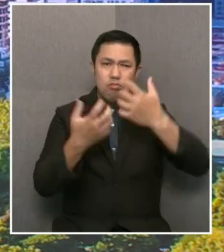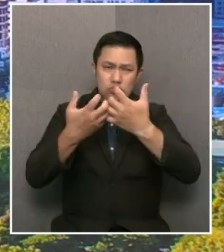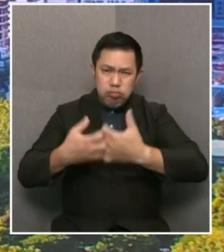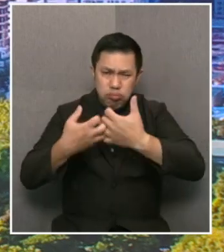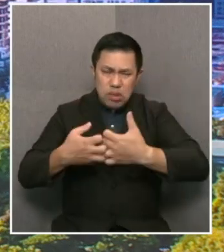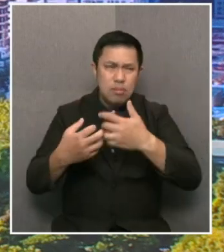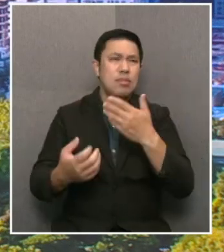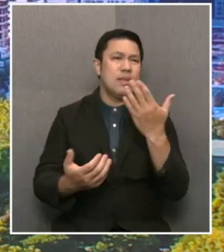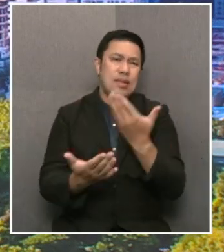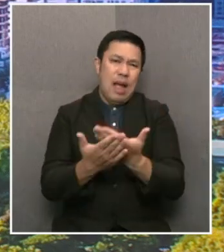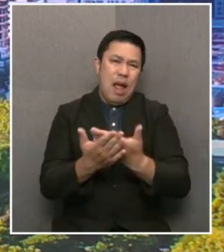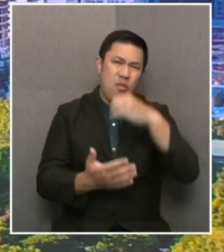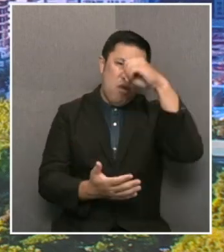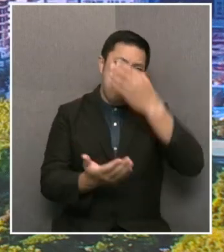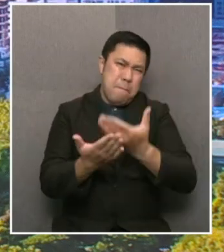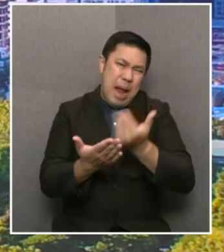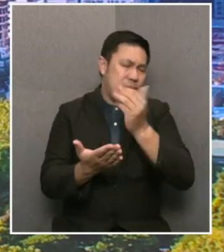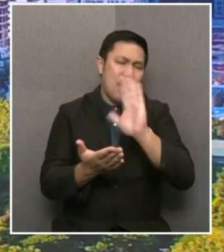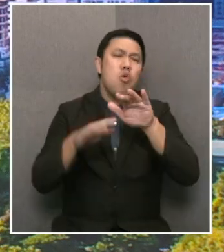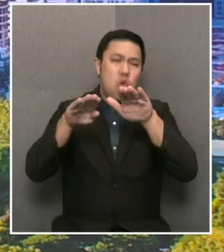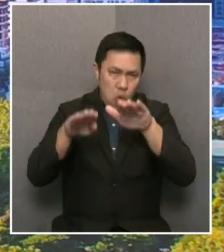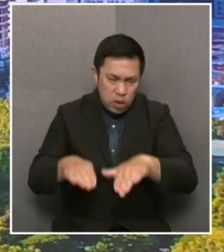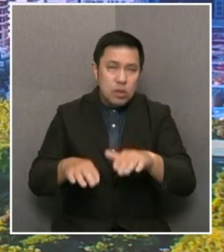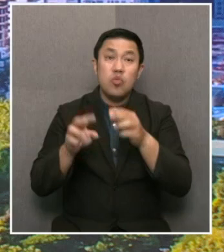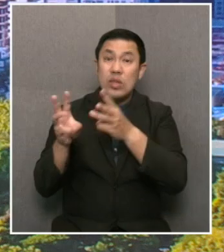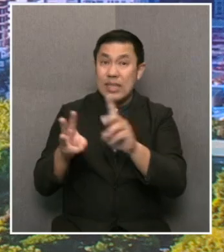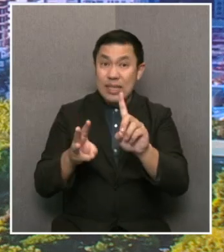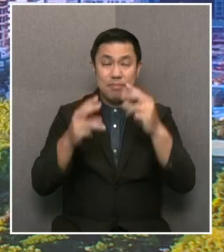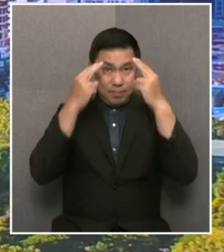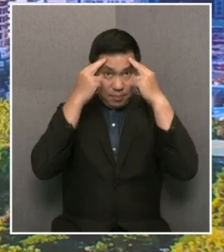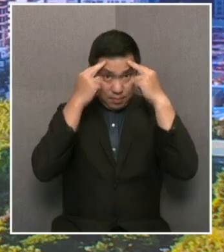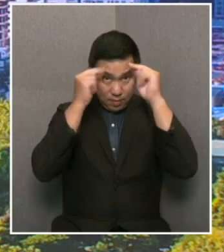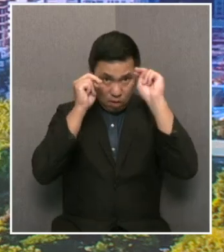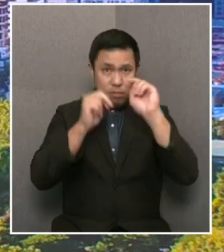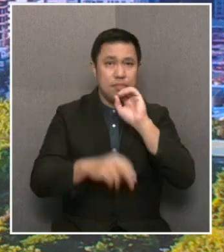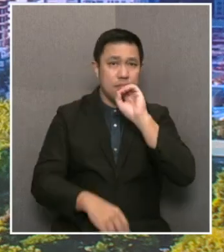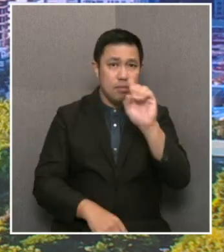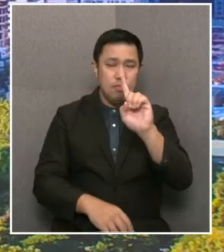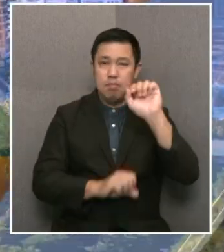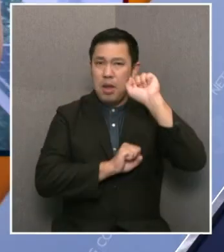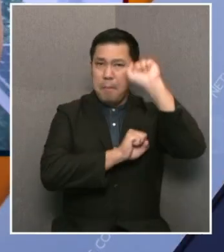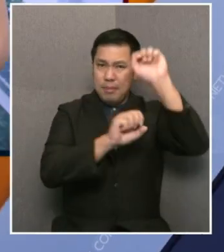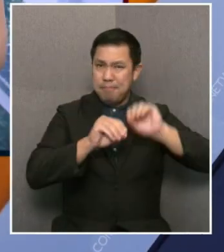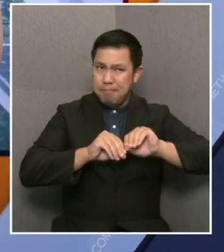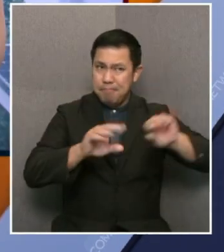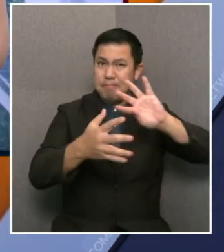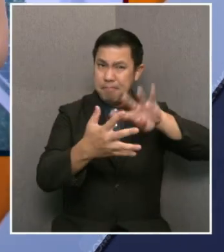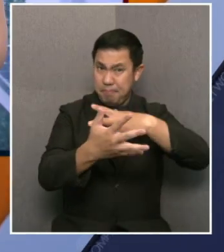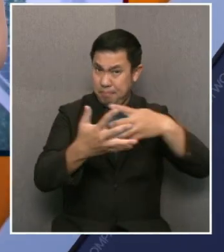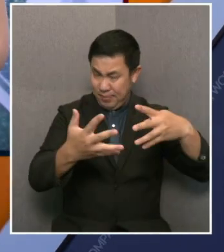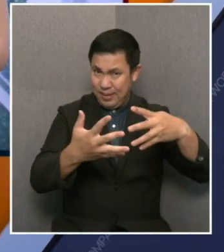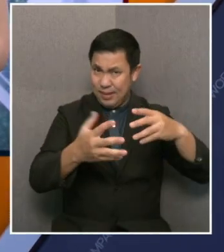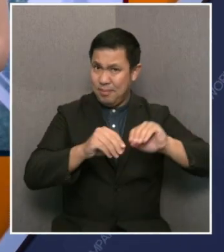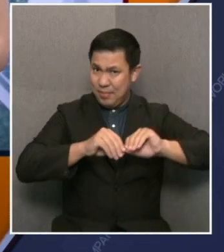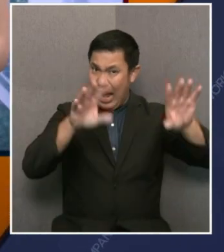าพลังงานและค่าไฟที่มีราคาสูงด้วยนั่นเองนะครับนายกรัฐมนตรีบอกว่าเตรียมที่จะประกาศแผนนี้ประกาศใช้แล้วนะครับ